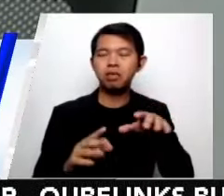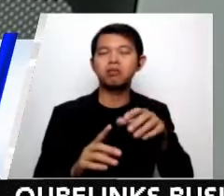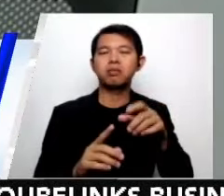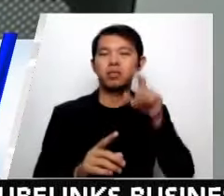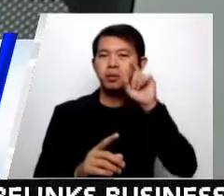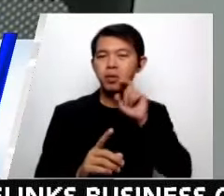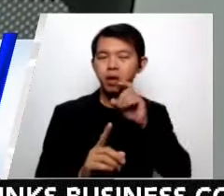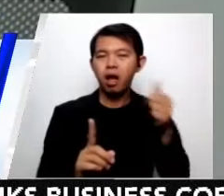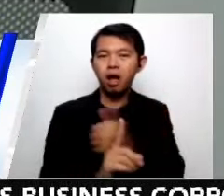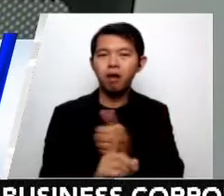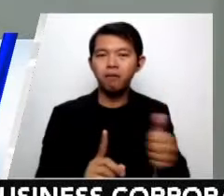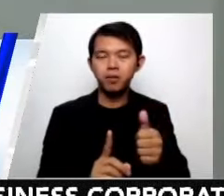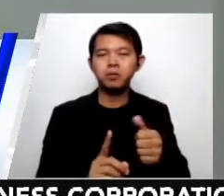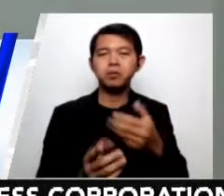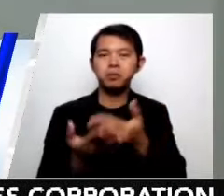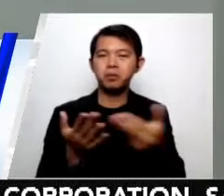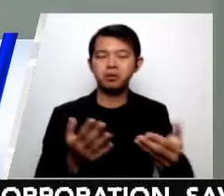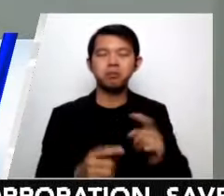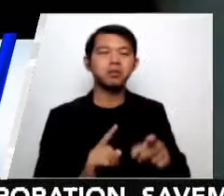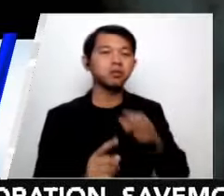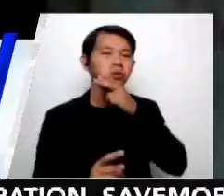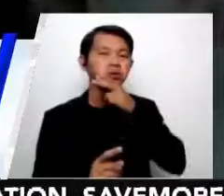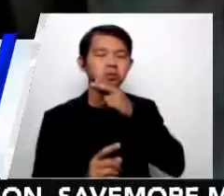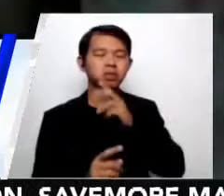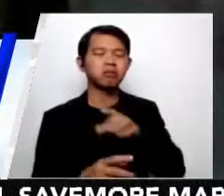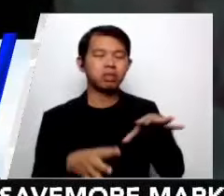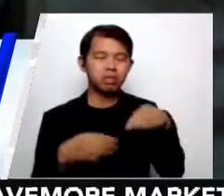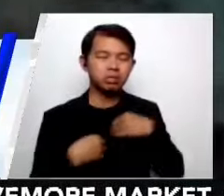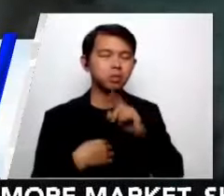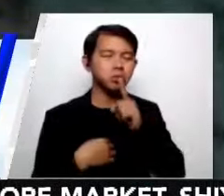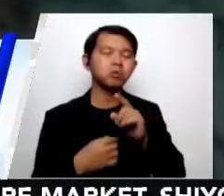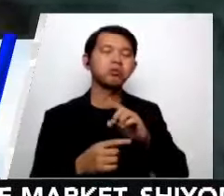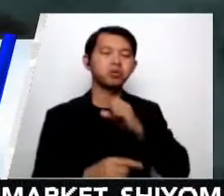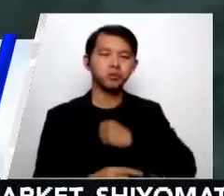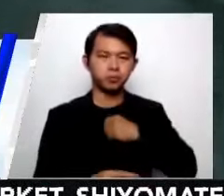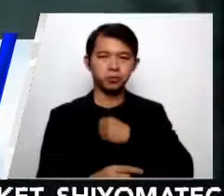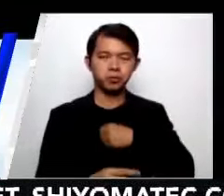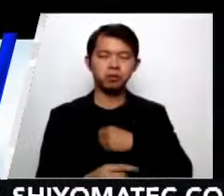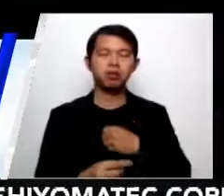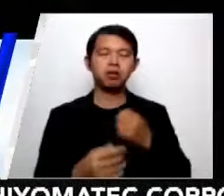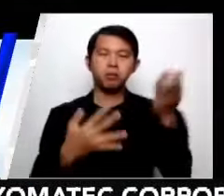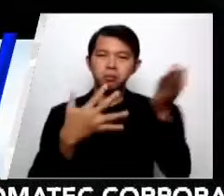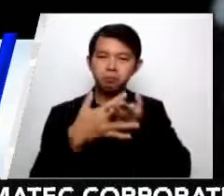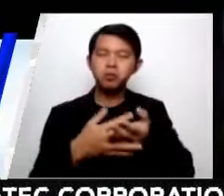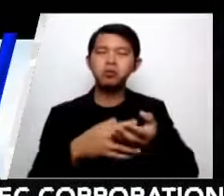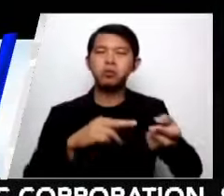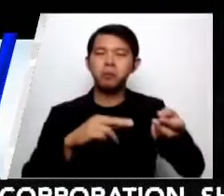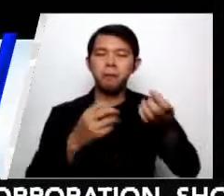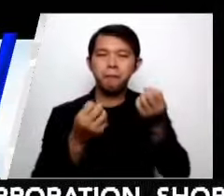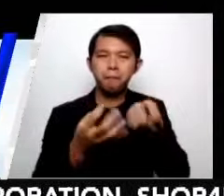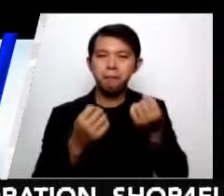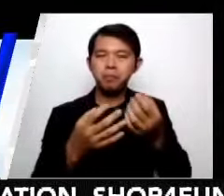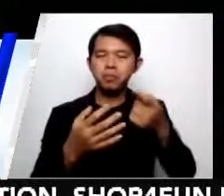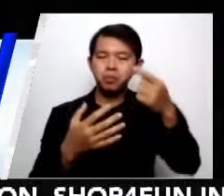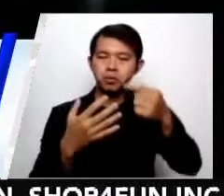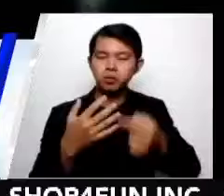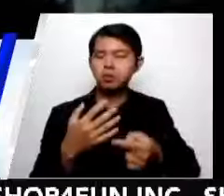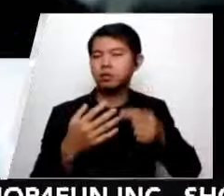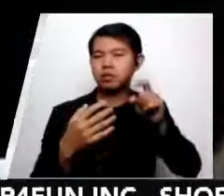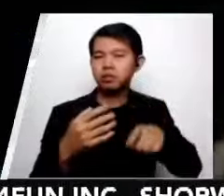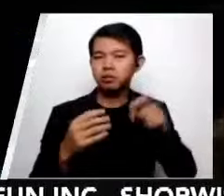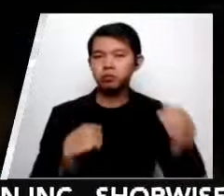ng tawad ang suspect na aminado sa kasalanan. Patong-patong na reklamo ang kakaharapin ng suspect na nakatakdang dalihin sa